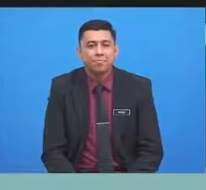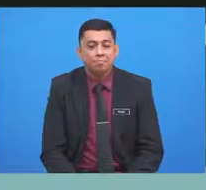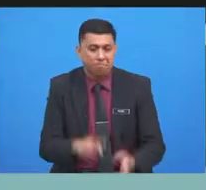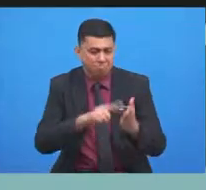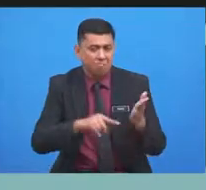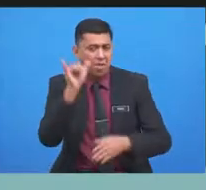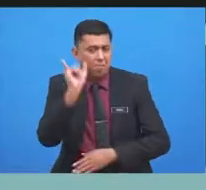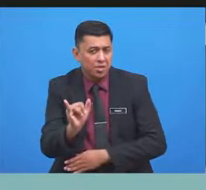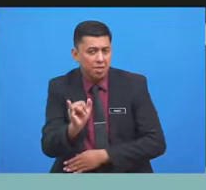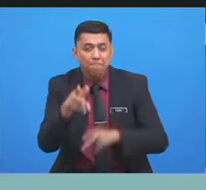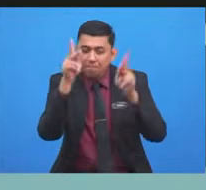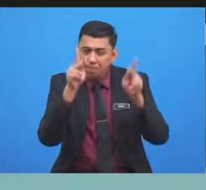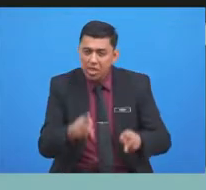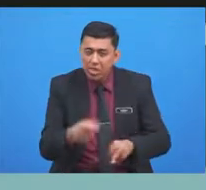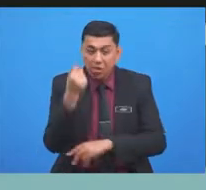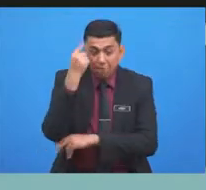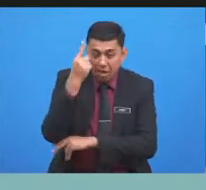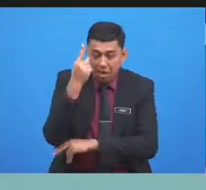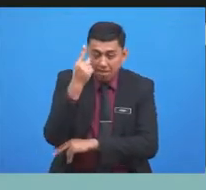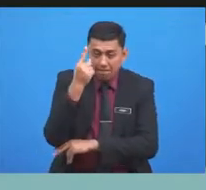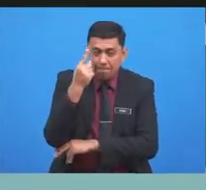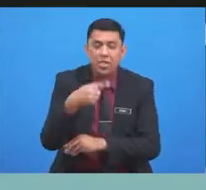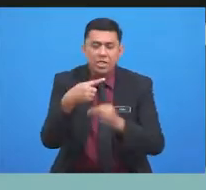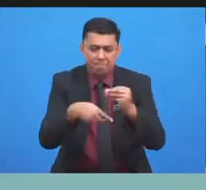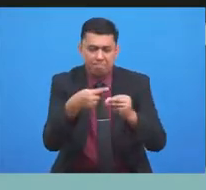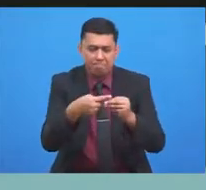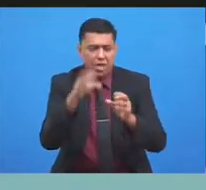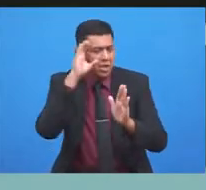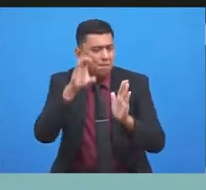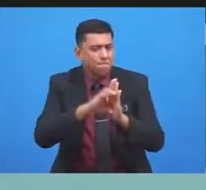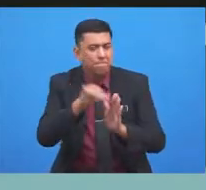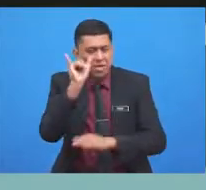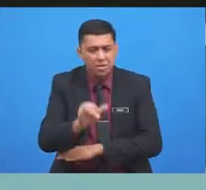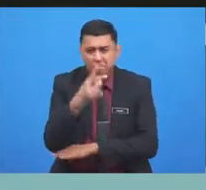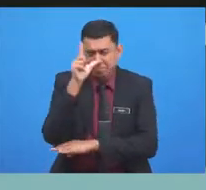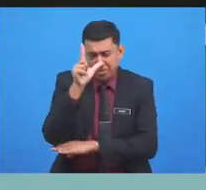Apa yang pelajar faham tentang gambar yang dilihat tadi? Ya,